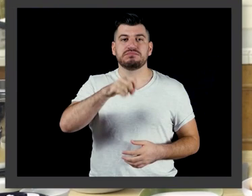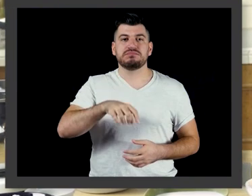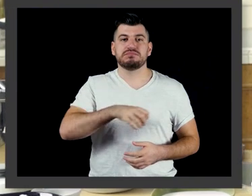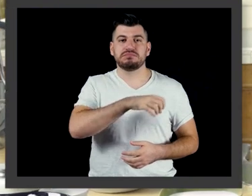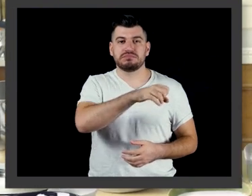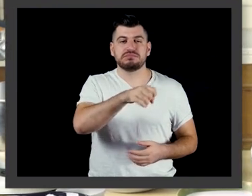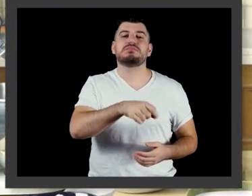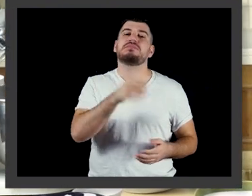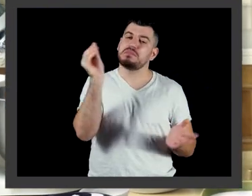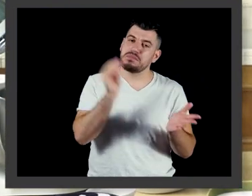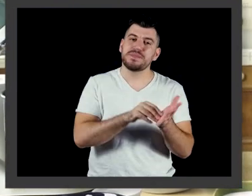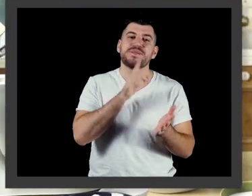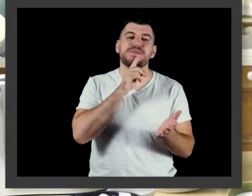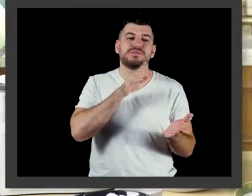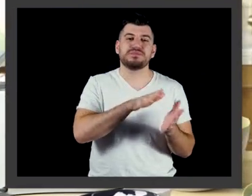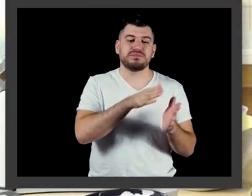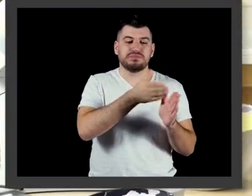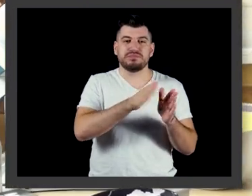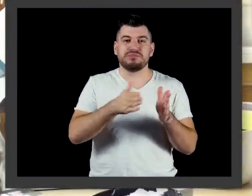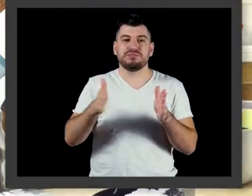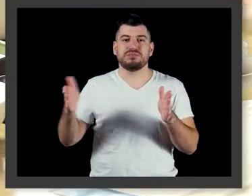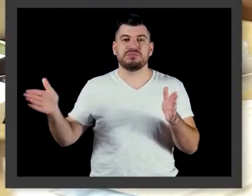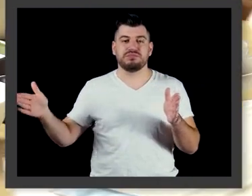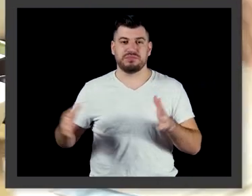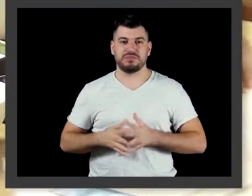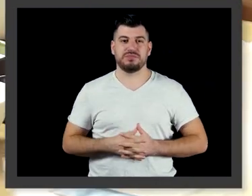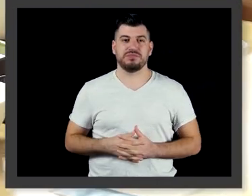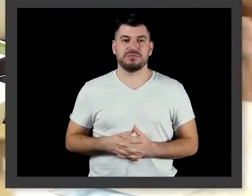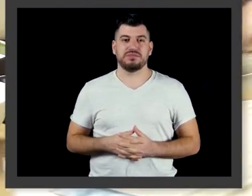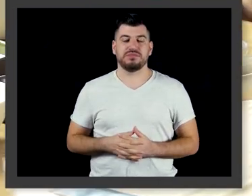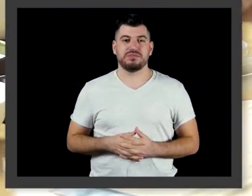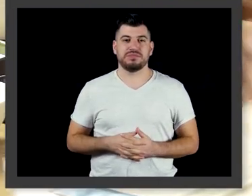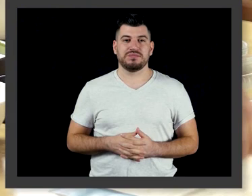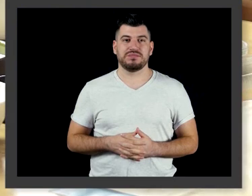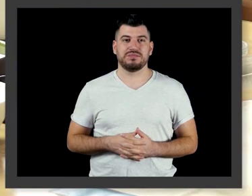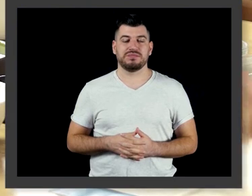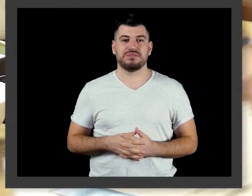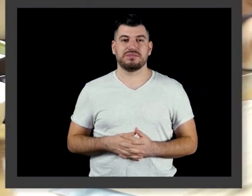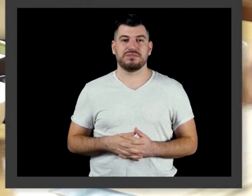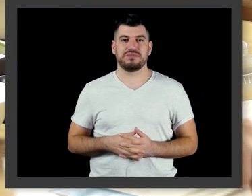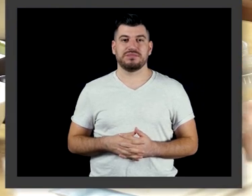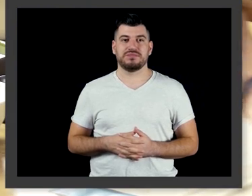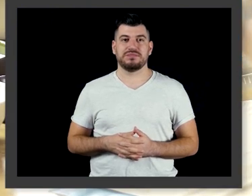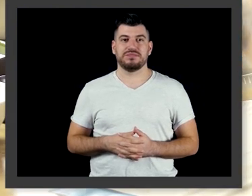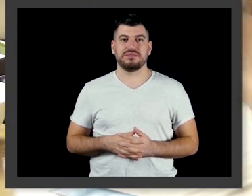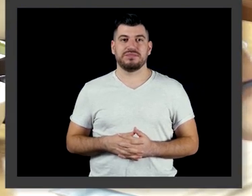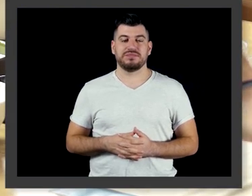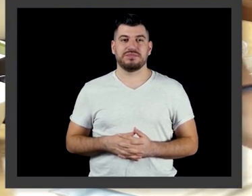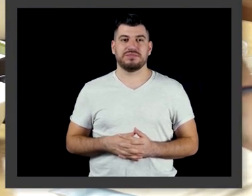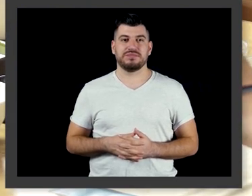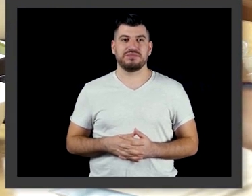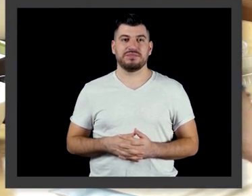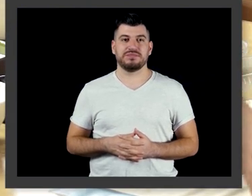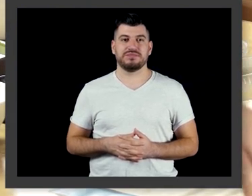βουτυράκι, το τυλίγω σαν ακορντεόν, παπ, παπ, παπ,